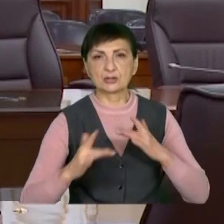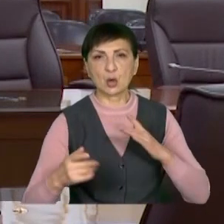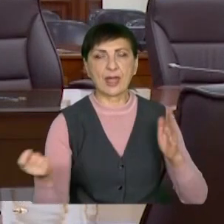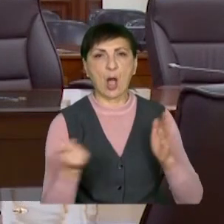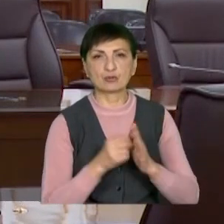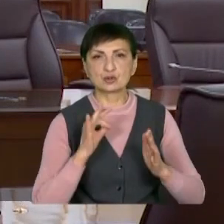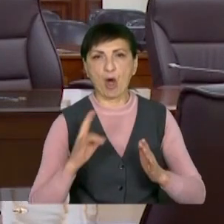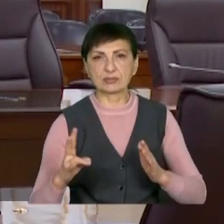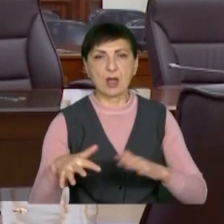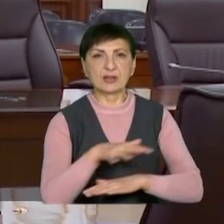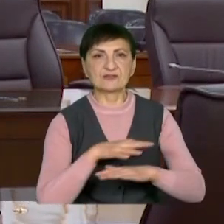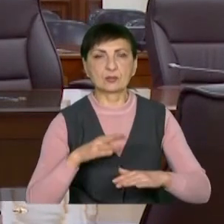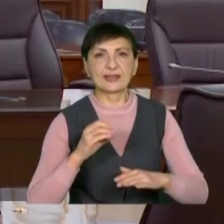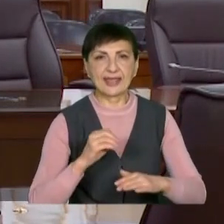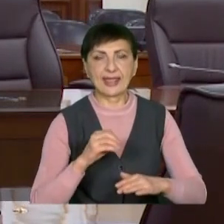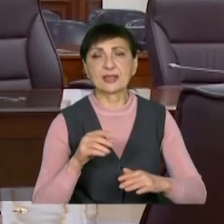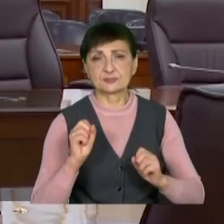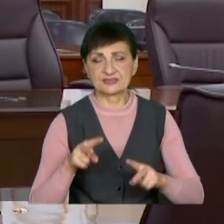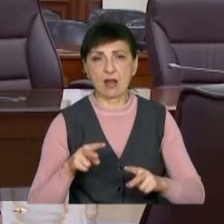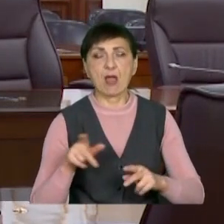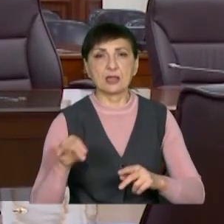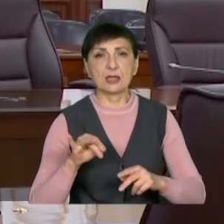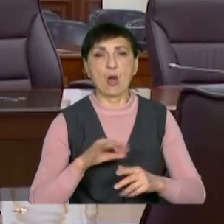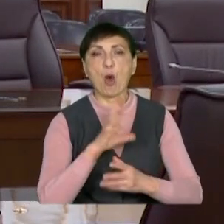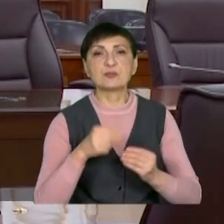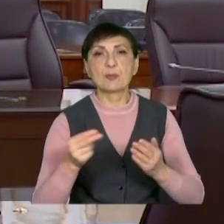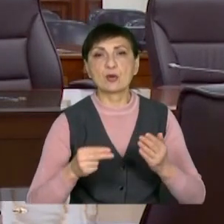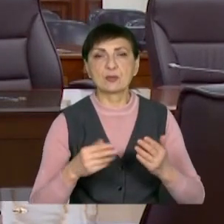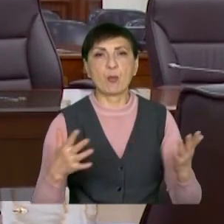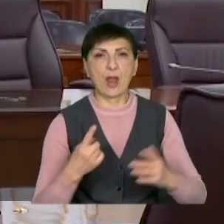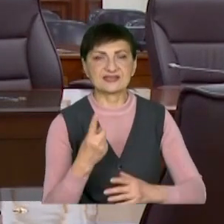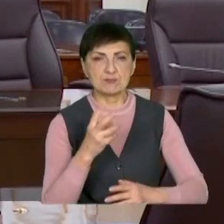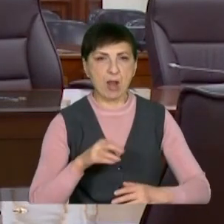аукцион на платформе Екозана.кз с общей суммой подписного бонуса более 1 миллиарда тенге.